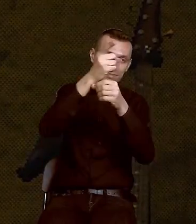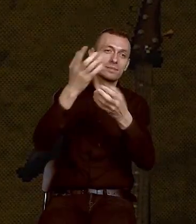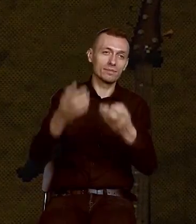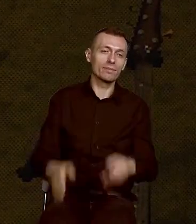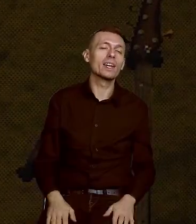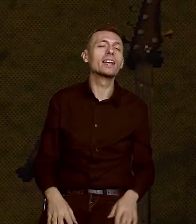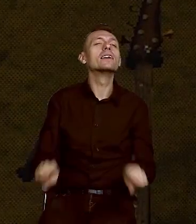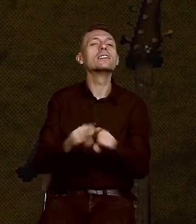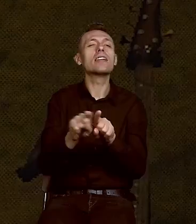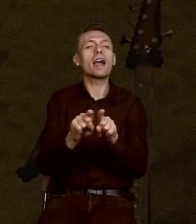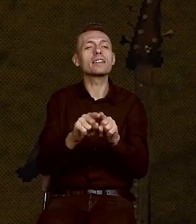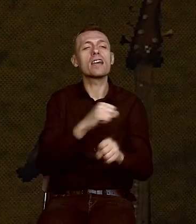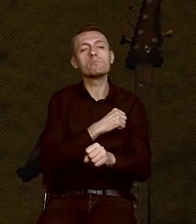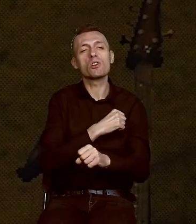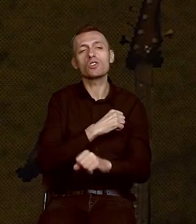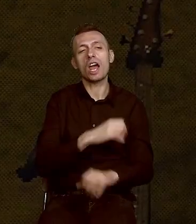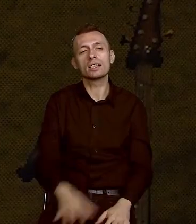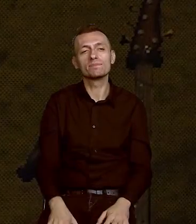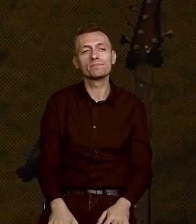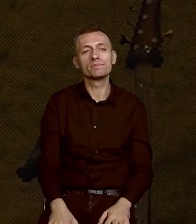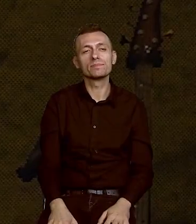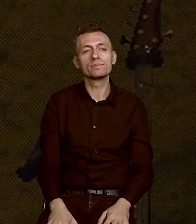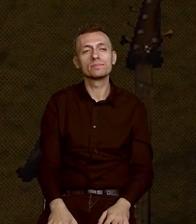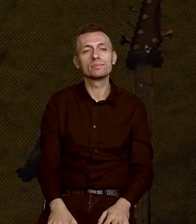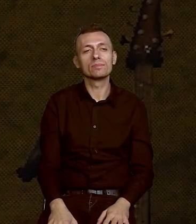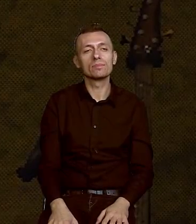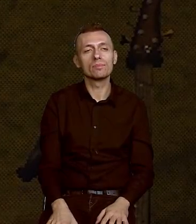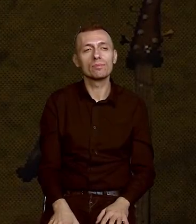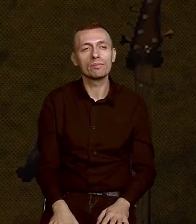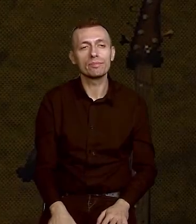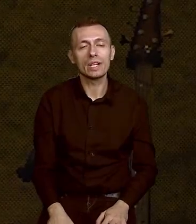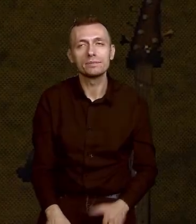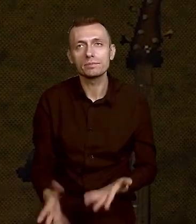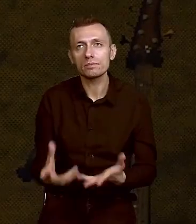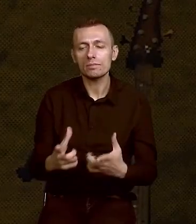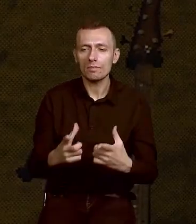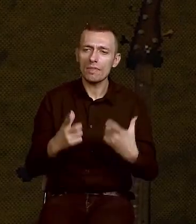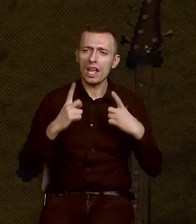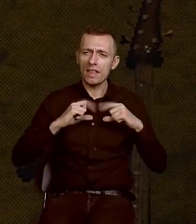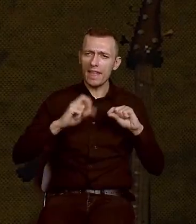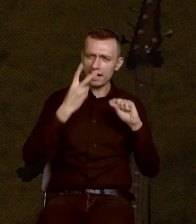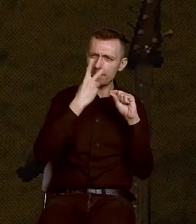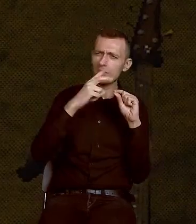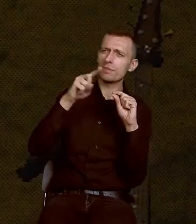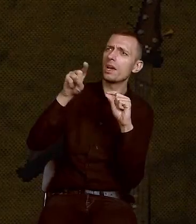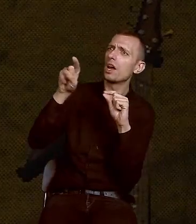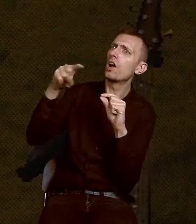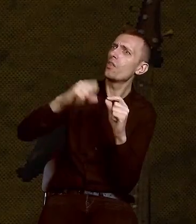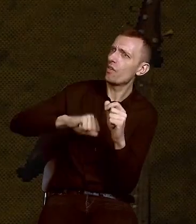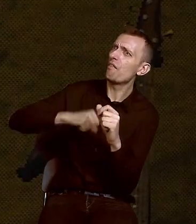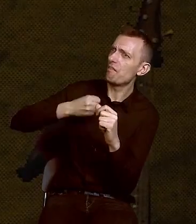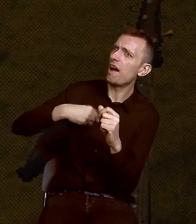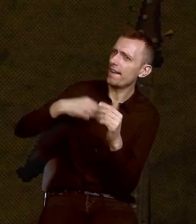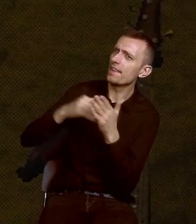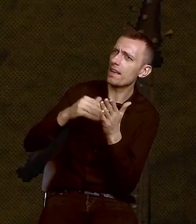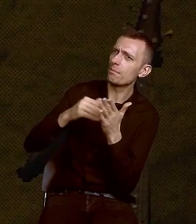życiu. Coś zaczyna wyglądać na to, czego potrzebujemy. Bo grzech nigdy na początku nie wydaje